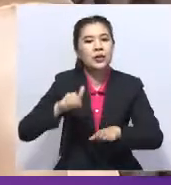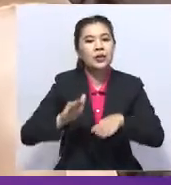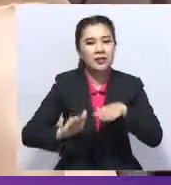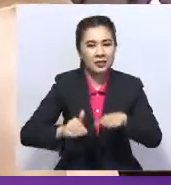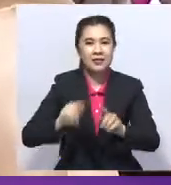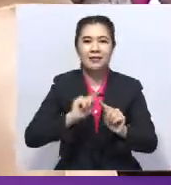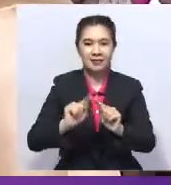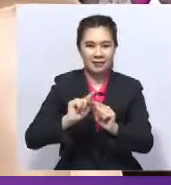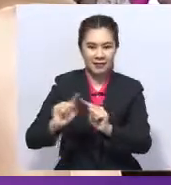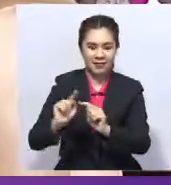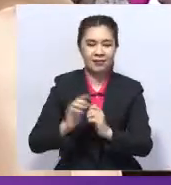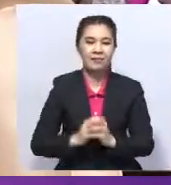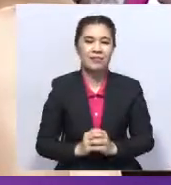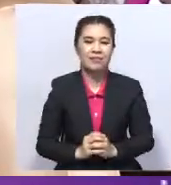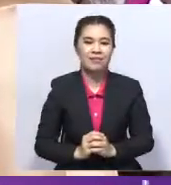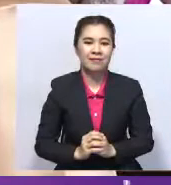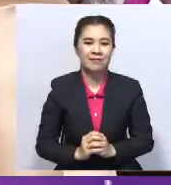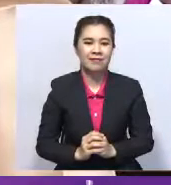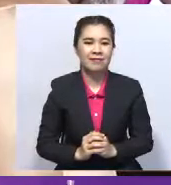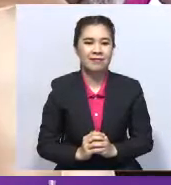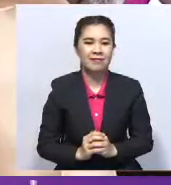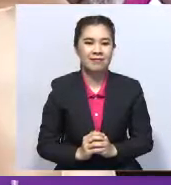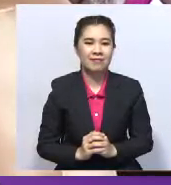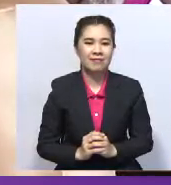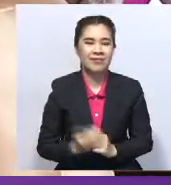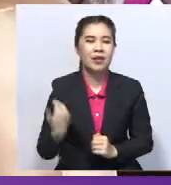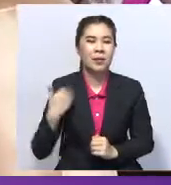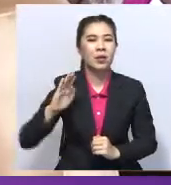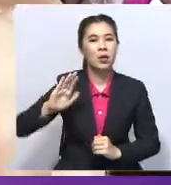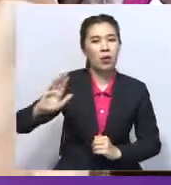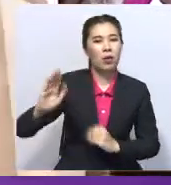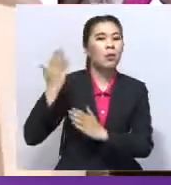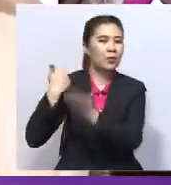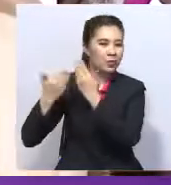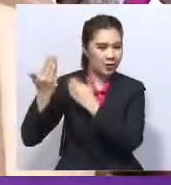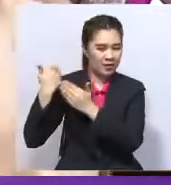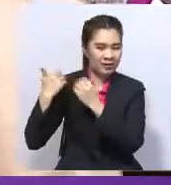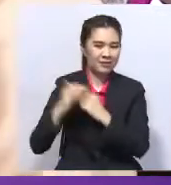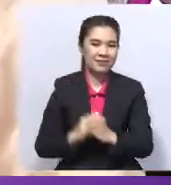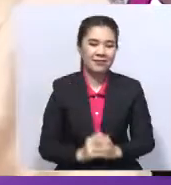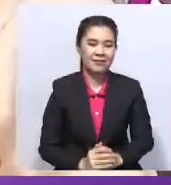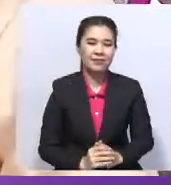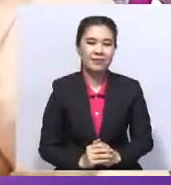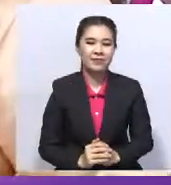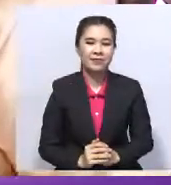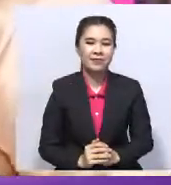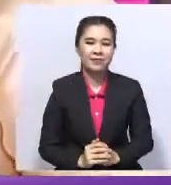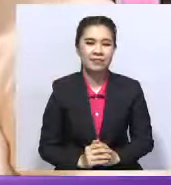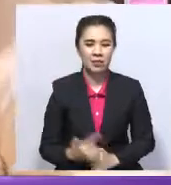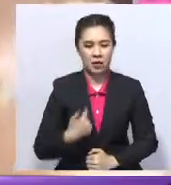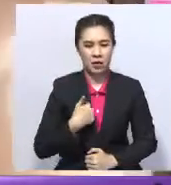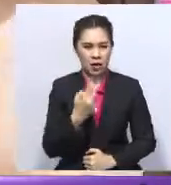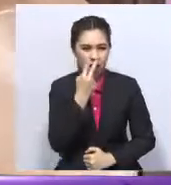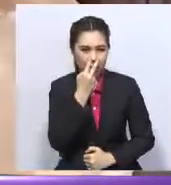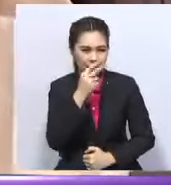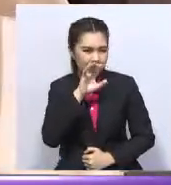รืออะไรต่างๆสาระที่จะกัดเท้านะครับมันก็เลยเป็นเครื่องแบบในสมัยโบราณนะครับ อีกอย่างนึงครับคุณผู้ชมที่ผมเนี่ยก็สังเกตเ